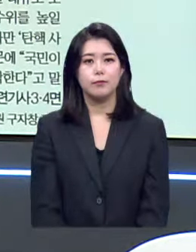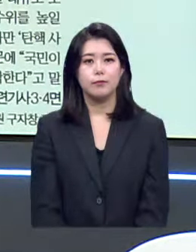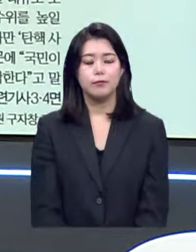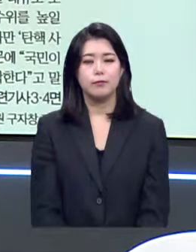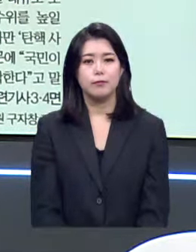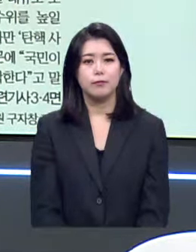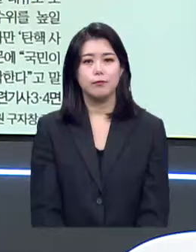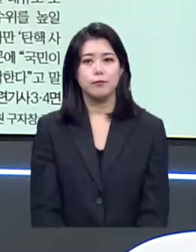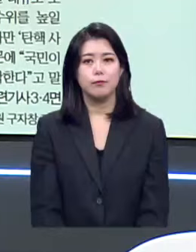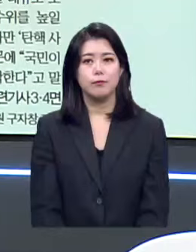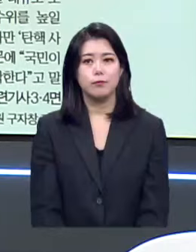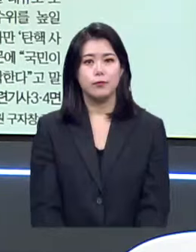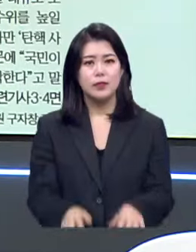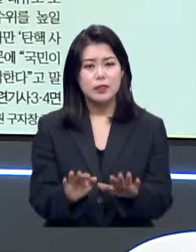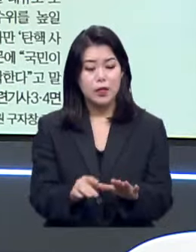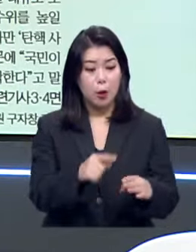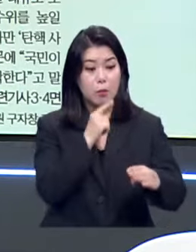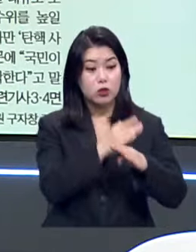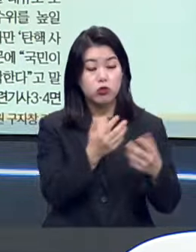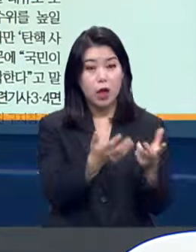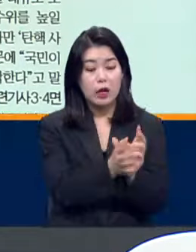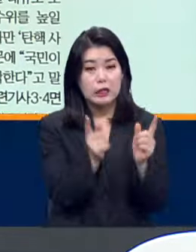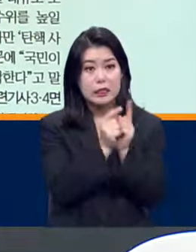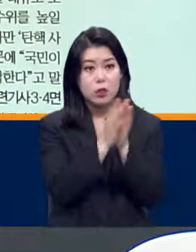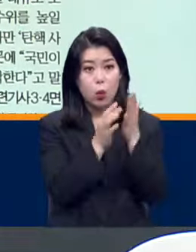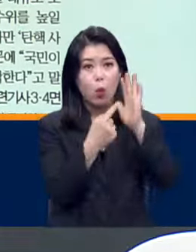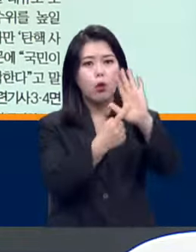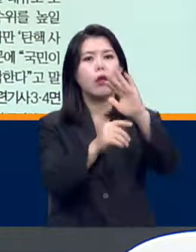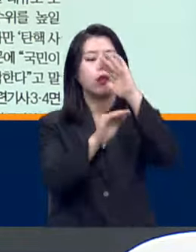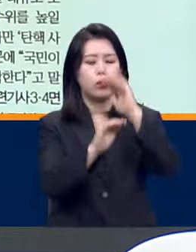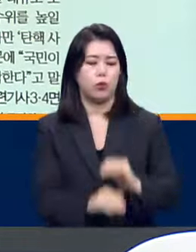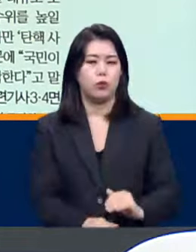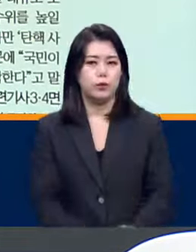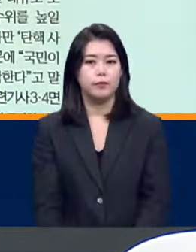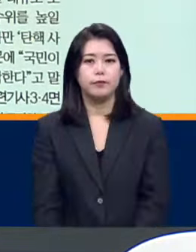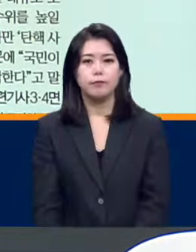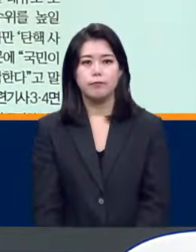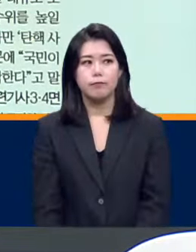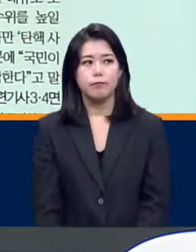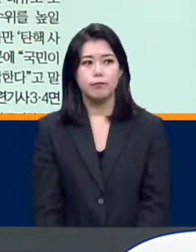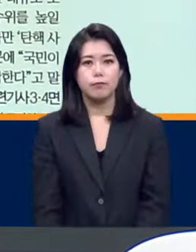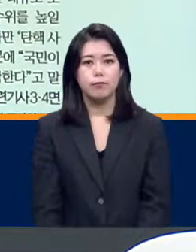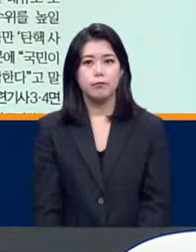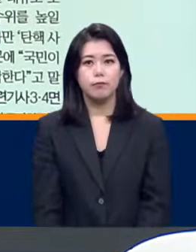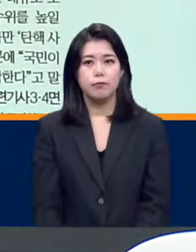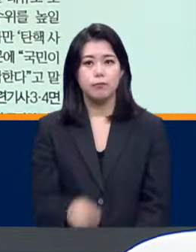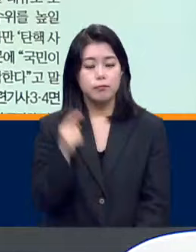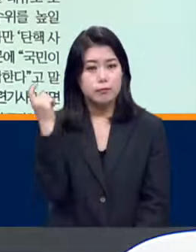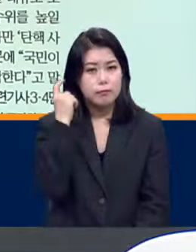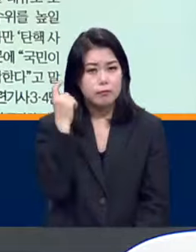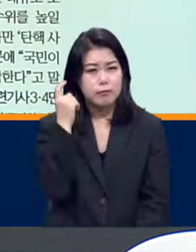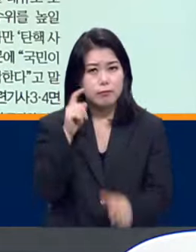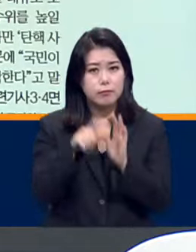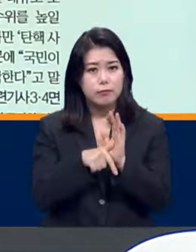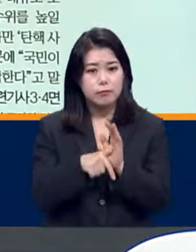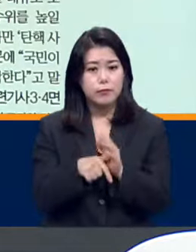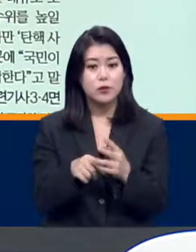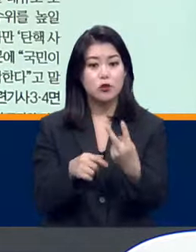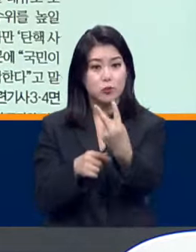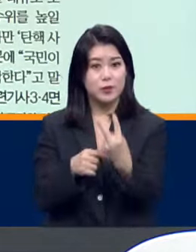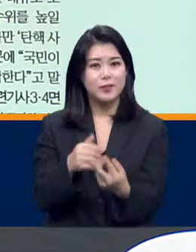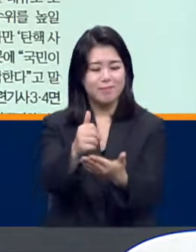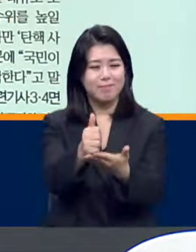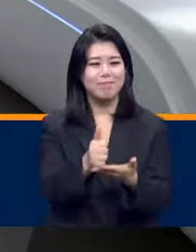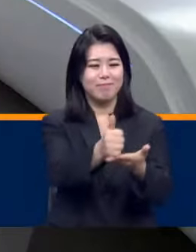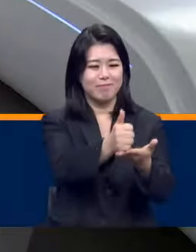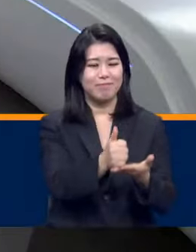예네 지금 민주당이 직접 공개한 그 해당 녹입니다 저 녹취를 좀 듣는 동안 저 두 분이 나와 주셨어요